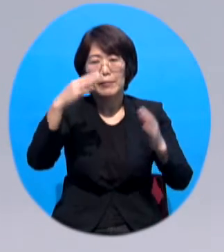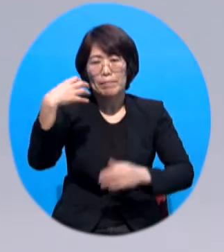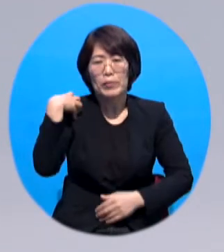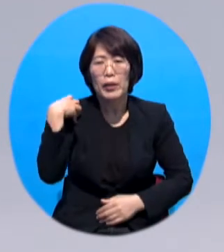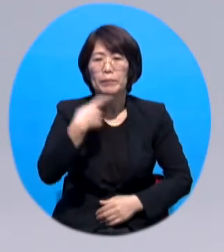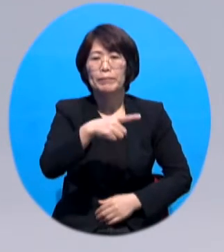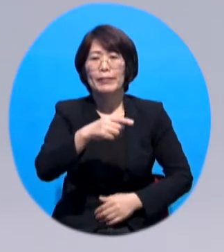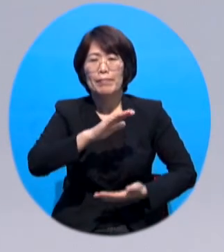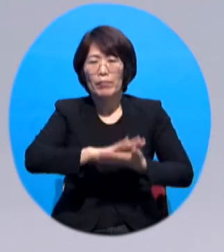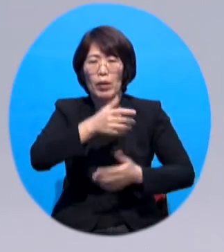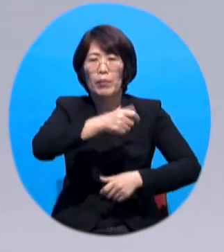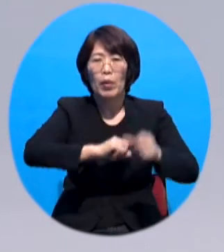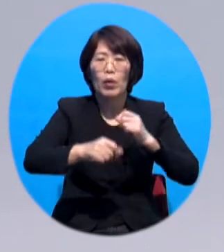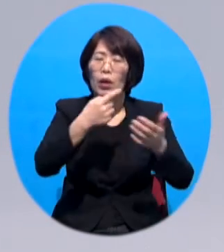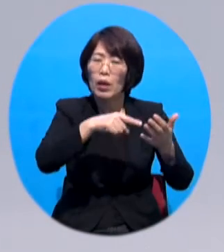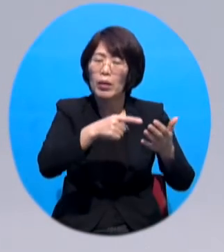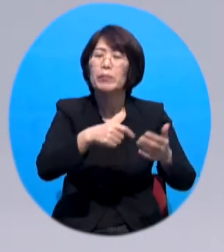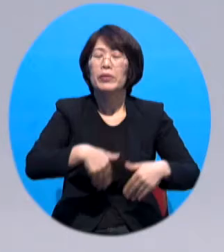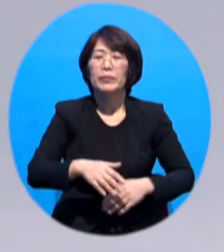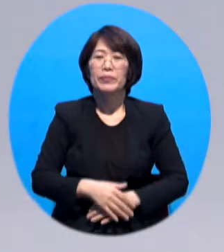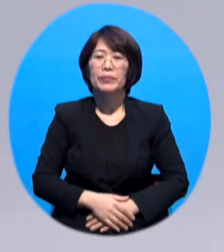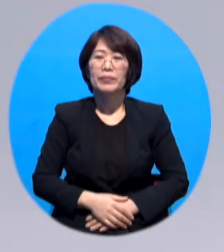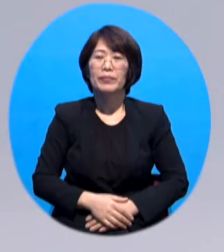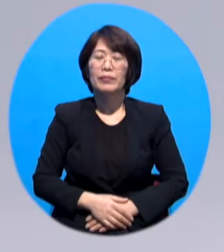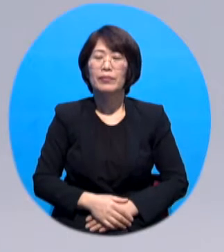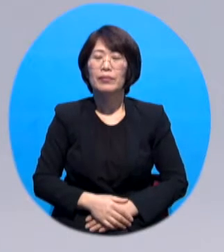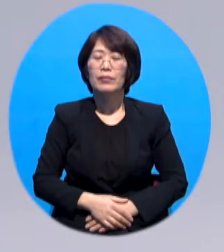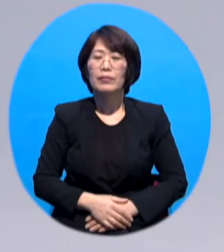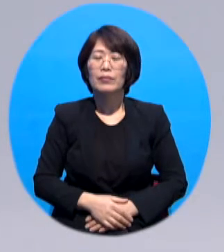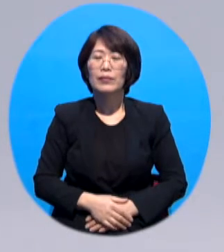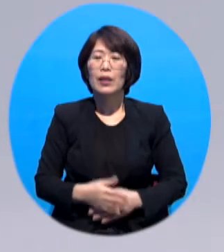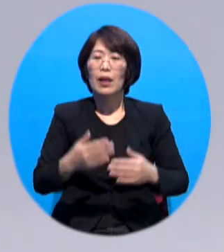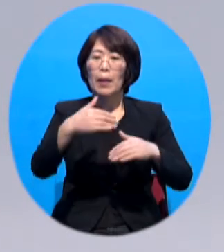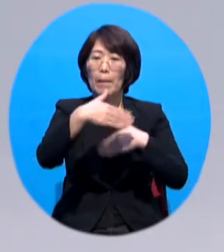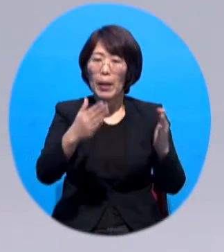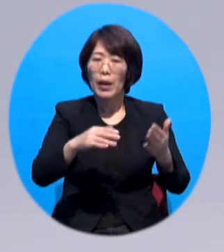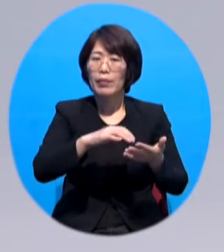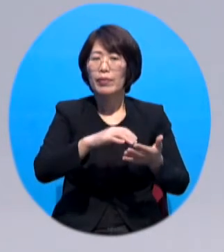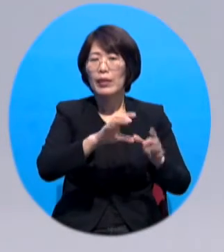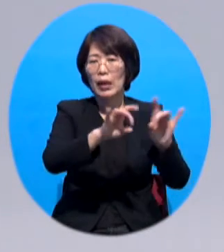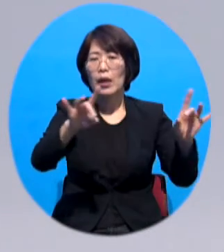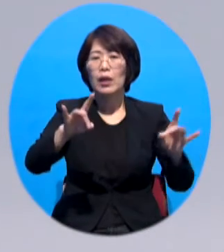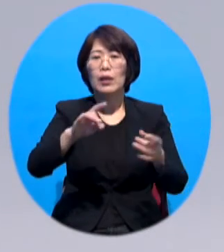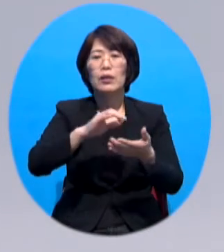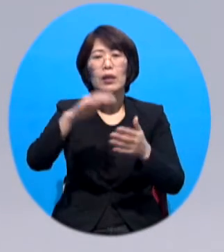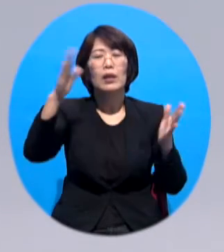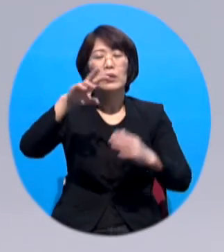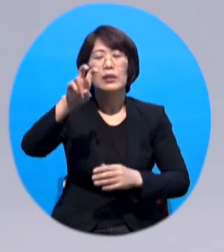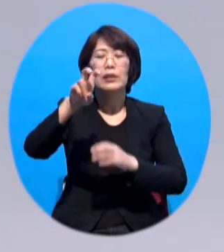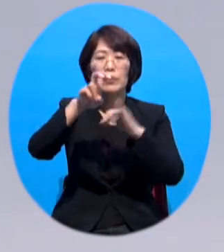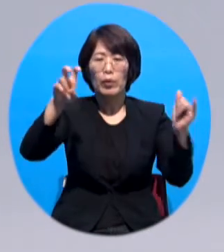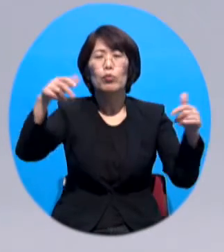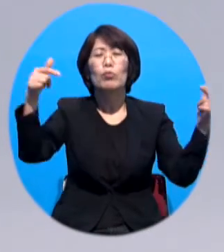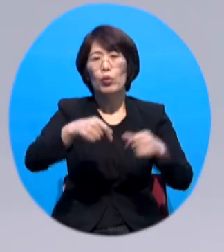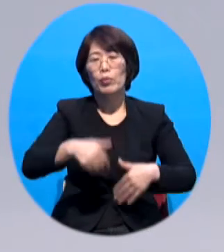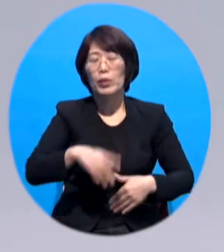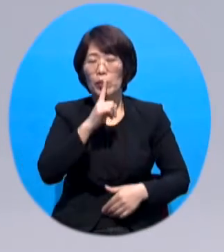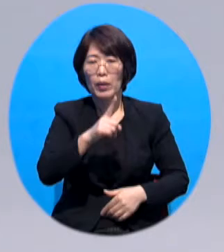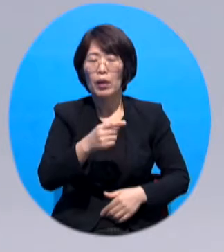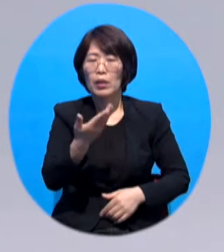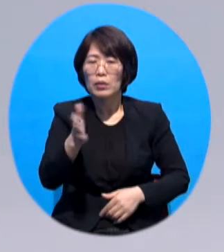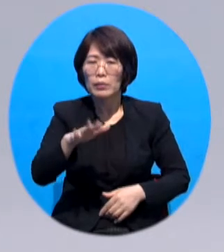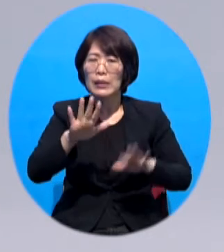될까 제가 우리 선희 이렇게 가끔 그러거든요 어 학급 당 학생 을 20명으로 줄여달라고 그러는데 지금 선남 의 소규모 학교는